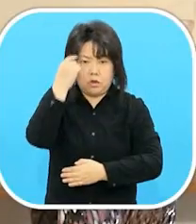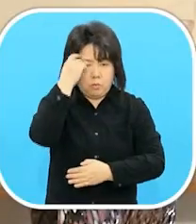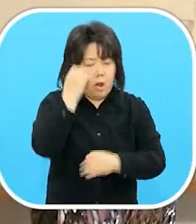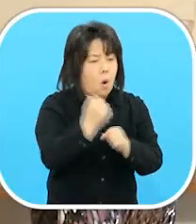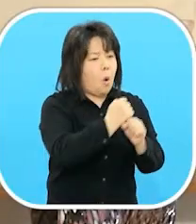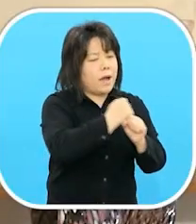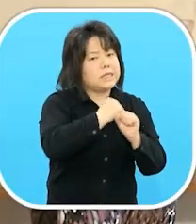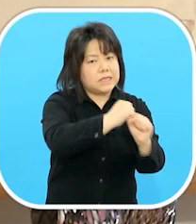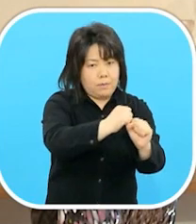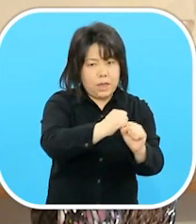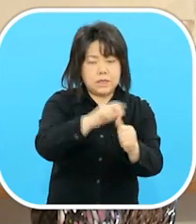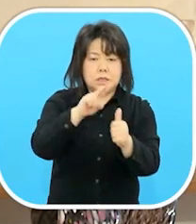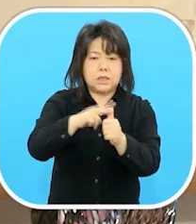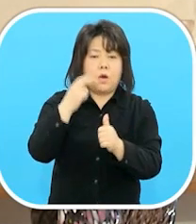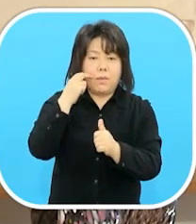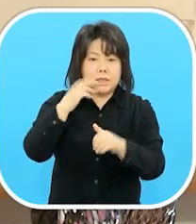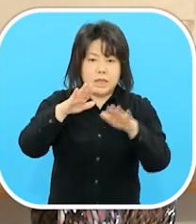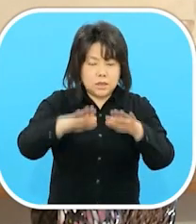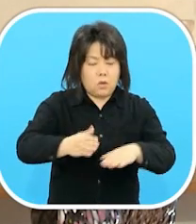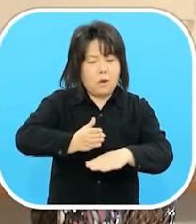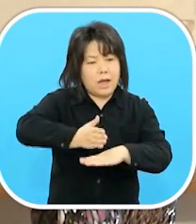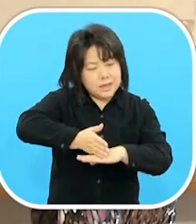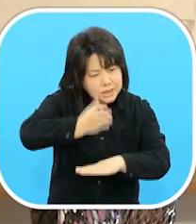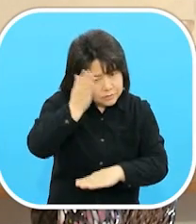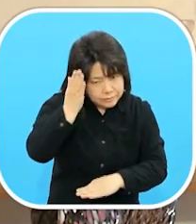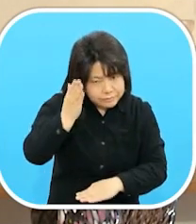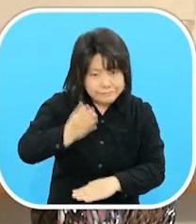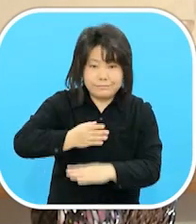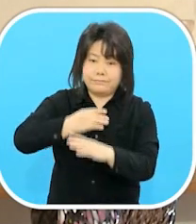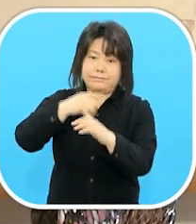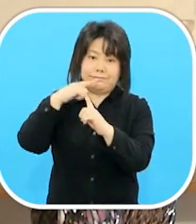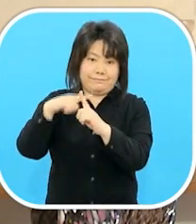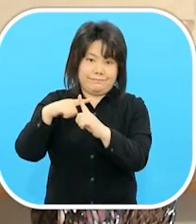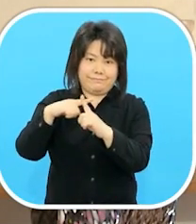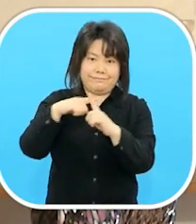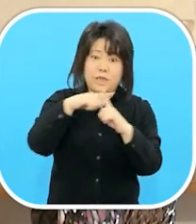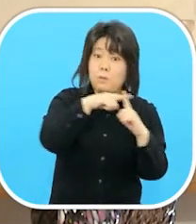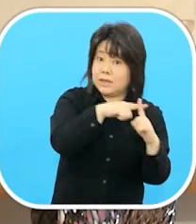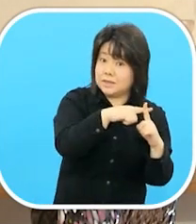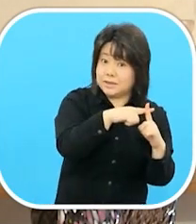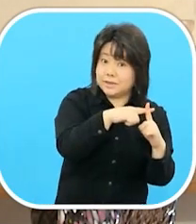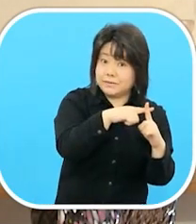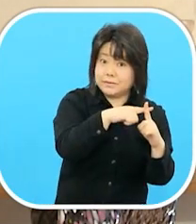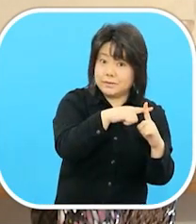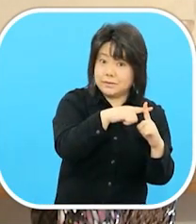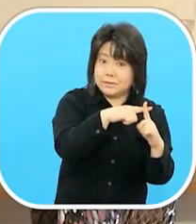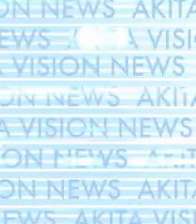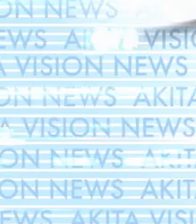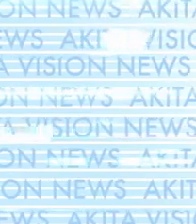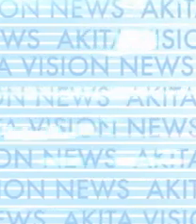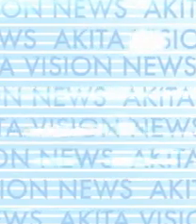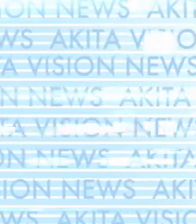してます。小松さん、今日はどうもありがとうございます。 プラス プラス